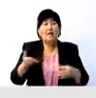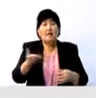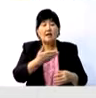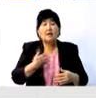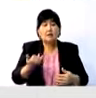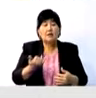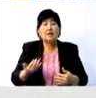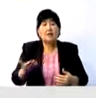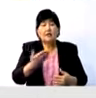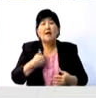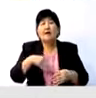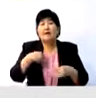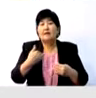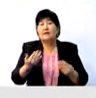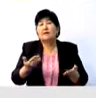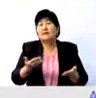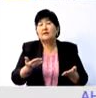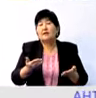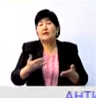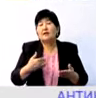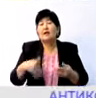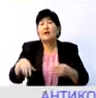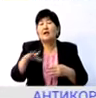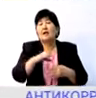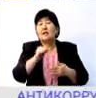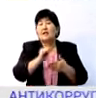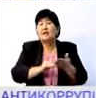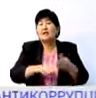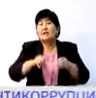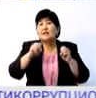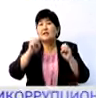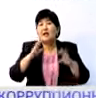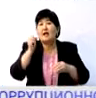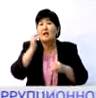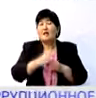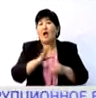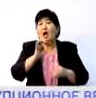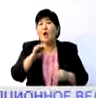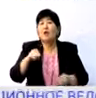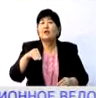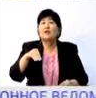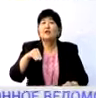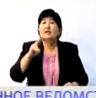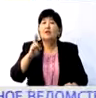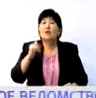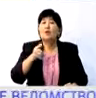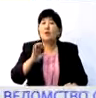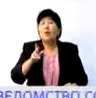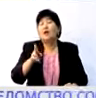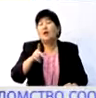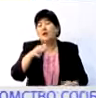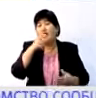мы сегодня разговаривали с региональным диспетчерским центром АО КИГОК, да, они обещали,